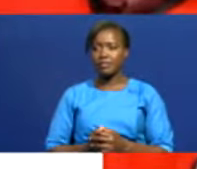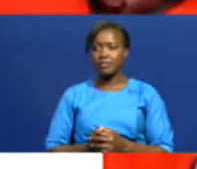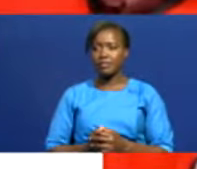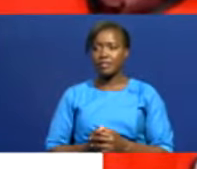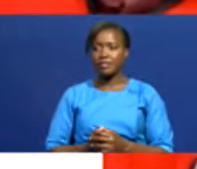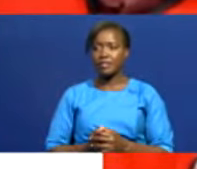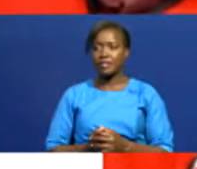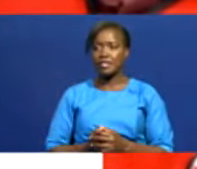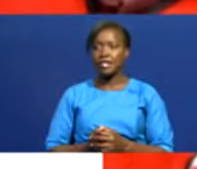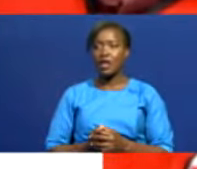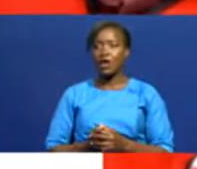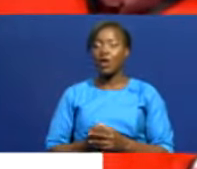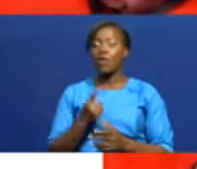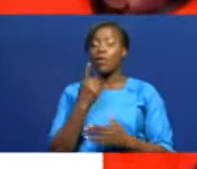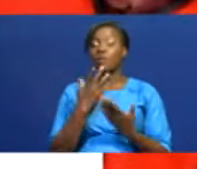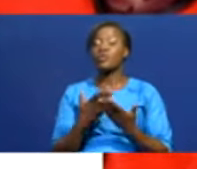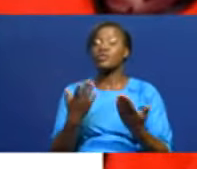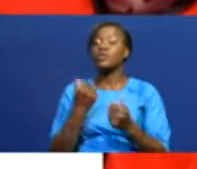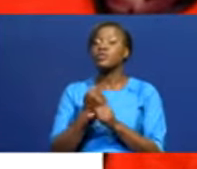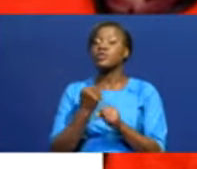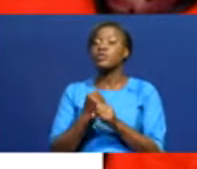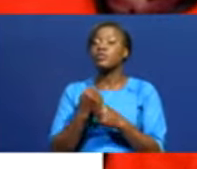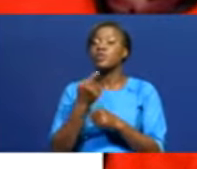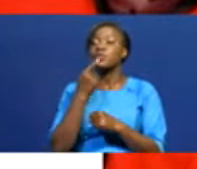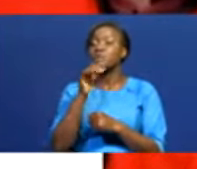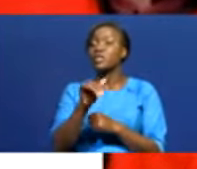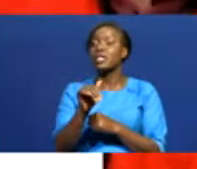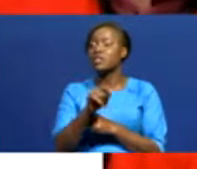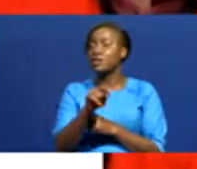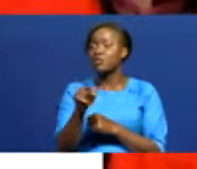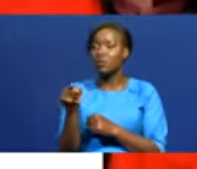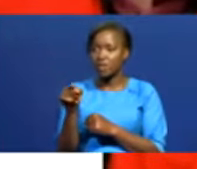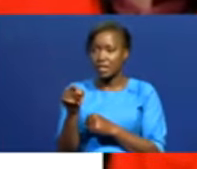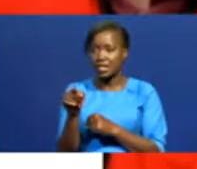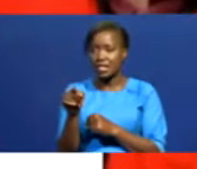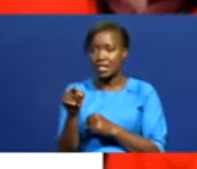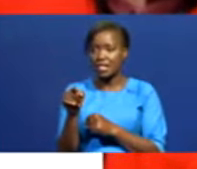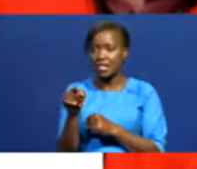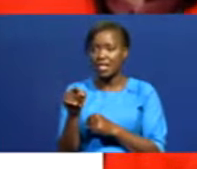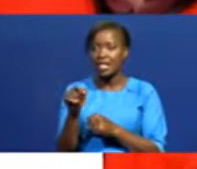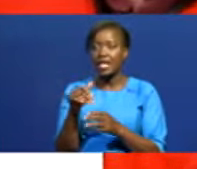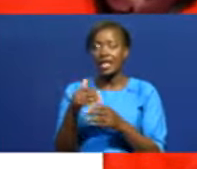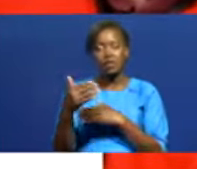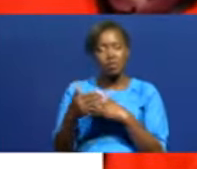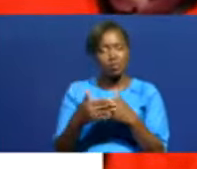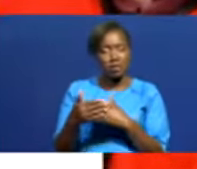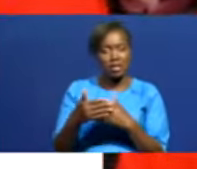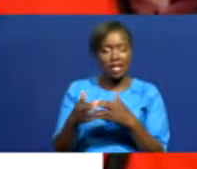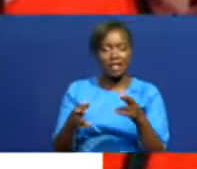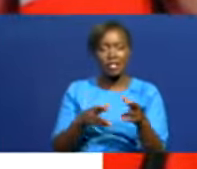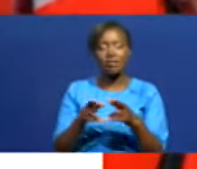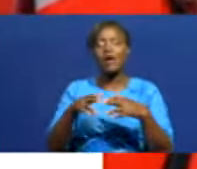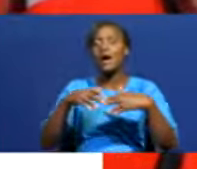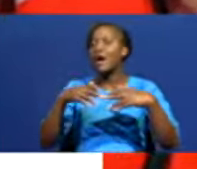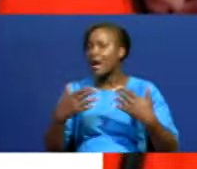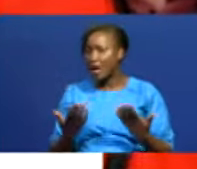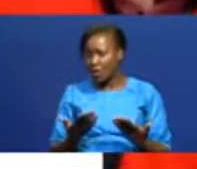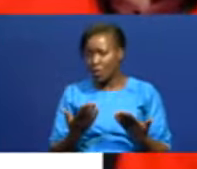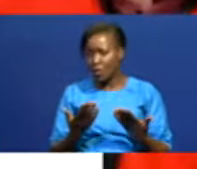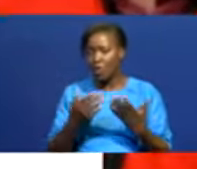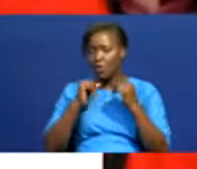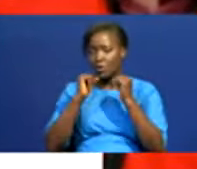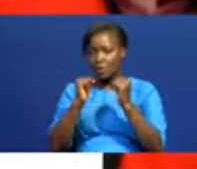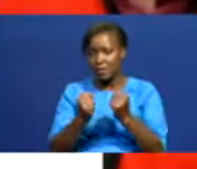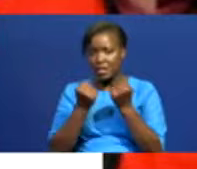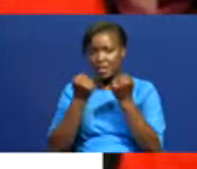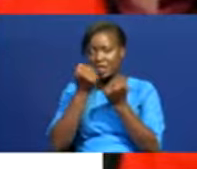Moja ambayo kitu ambacho tunafanya ni kuweza kuhakikisha kwamba wale walioko katika kingo za bahari vipi wataweza kuokoa kwa